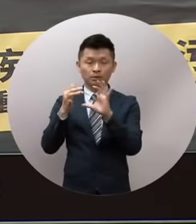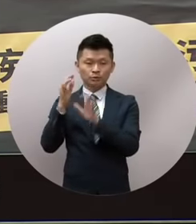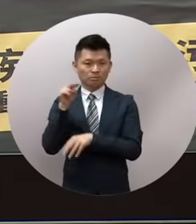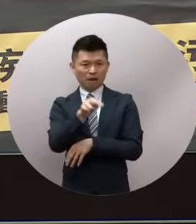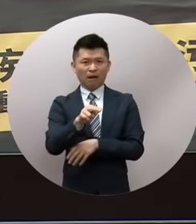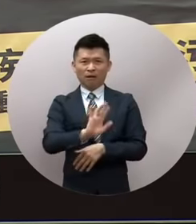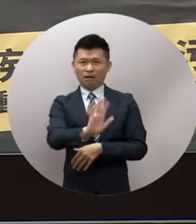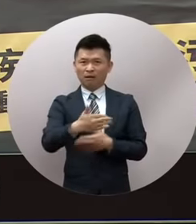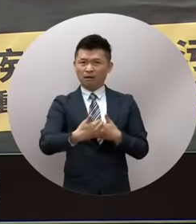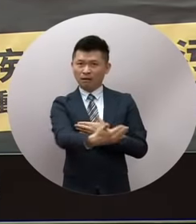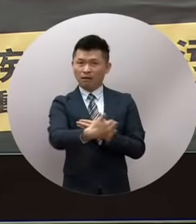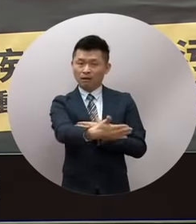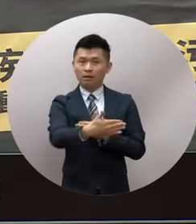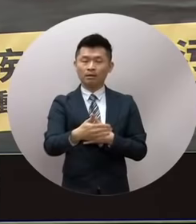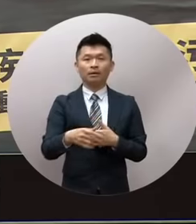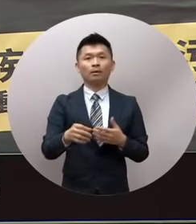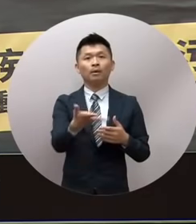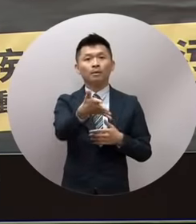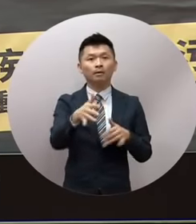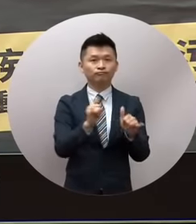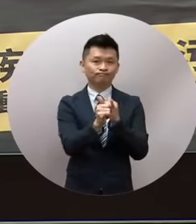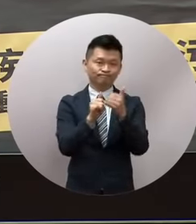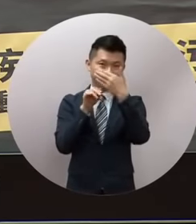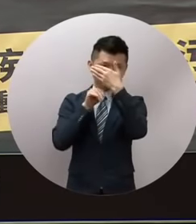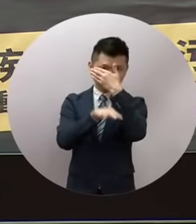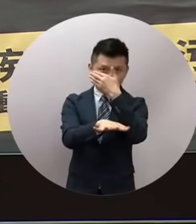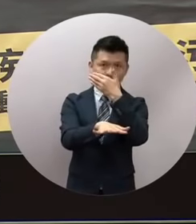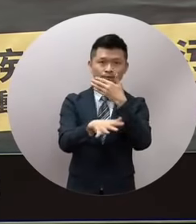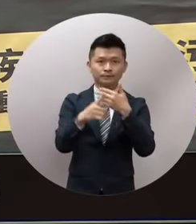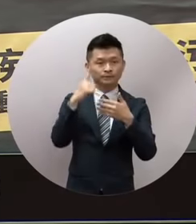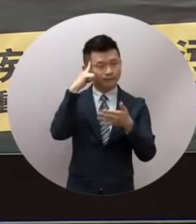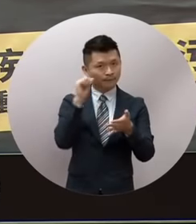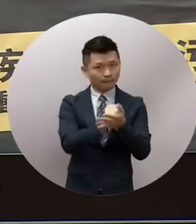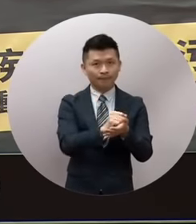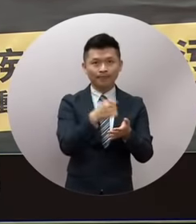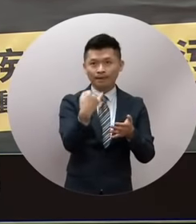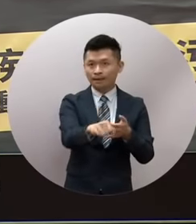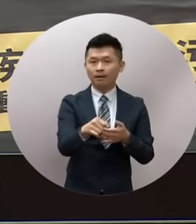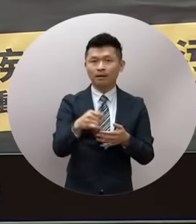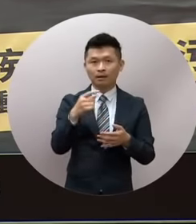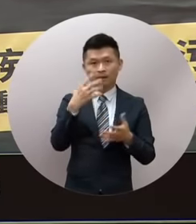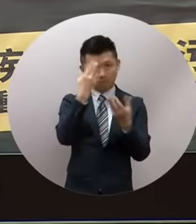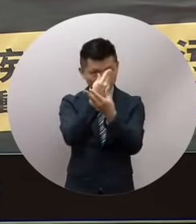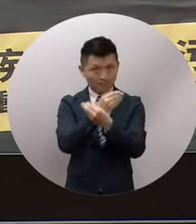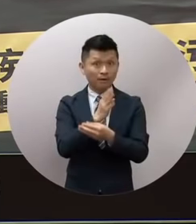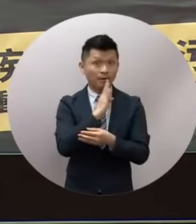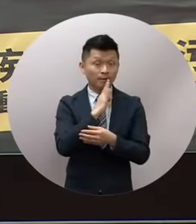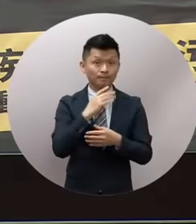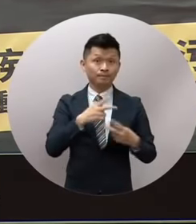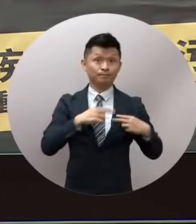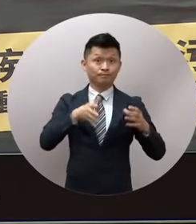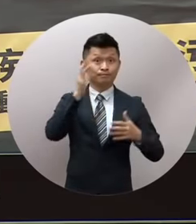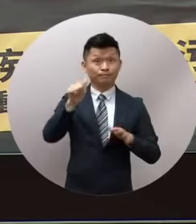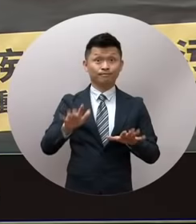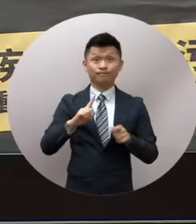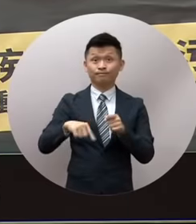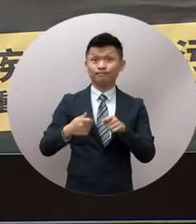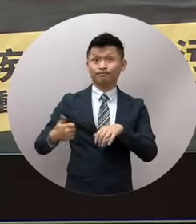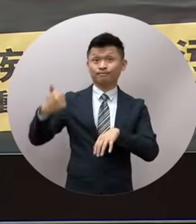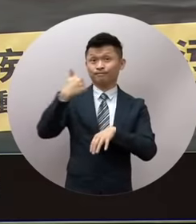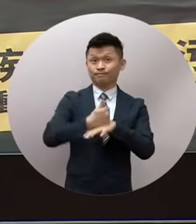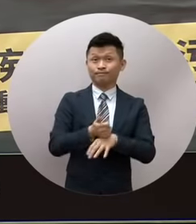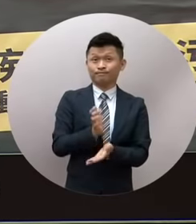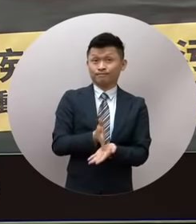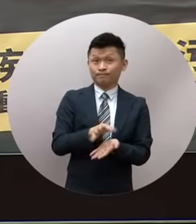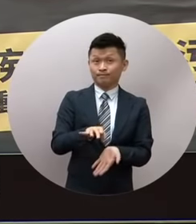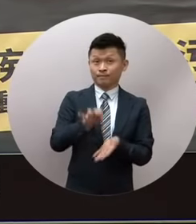就是因为来自于这个污名化，大家对他的不认识。那蔡总统其实在4年前的就职演说，包括今年的就职演说，都曾经在